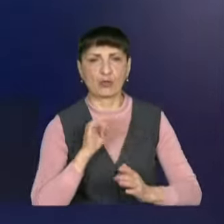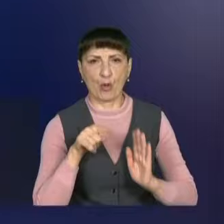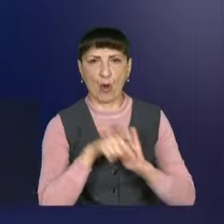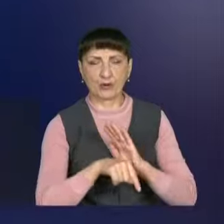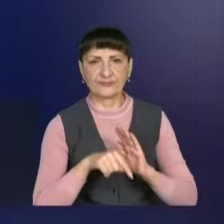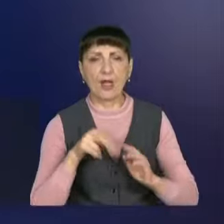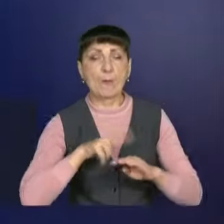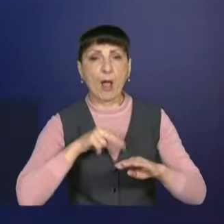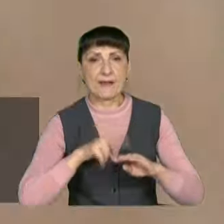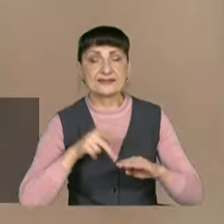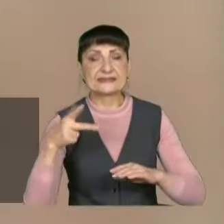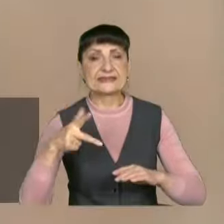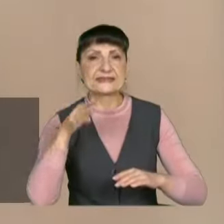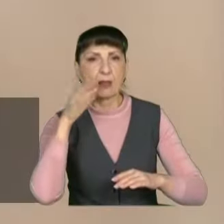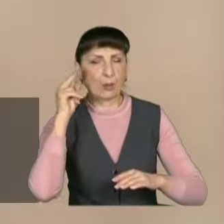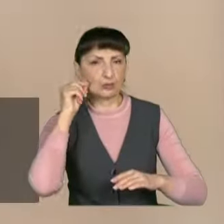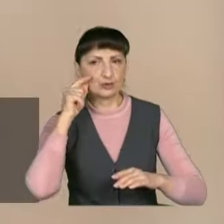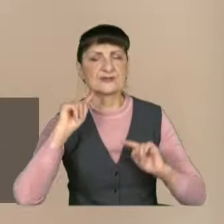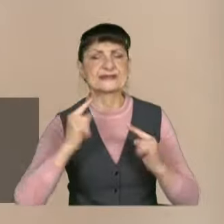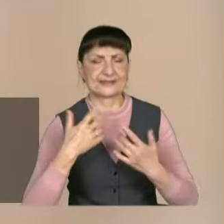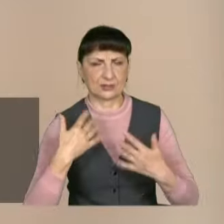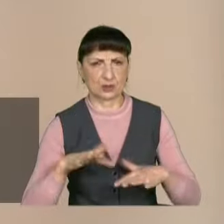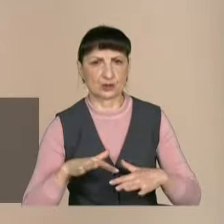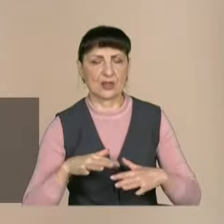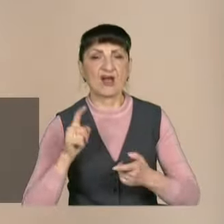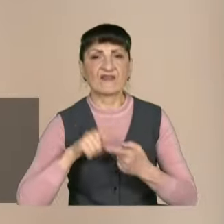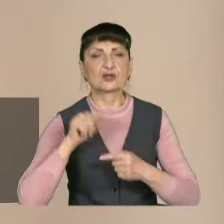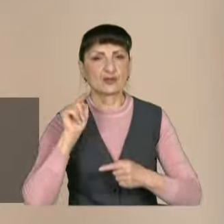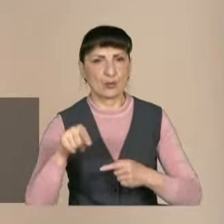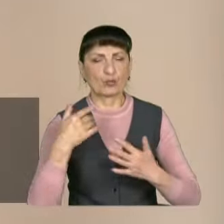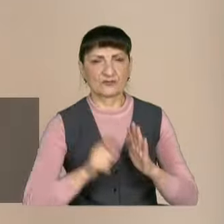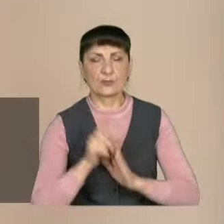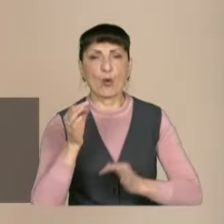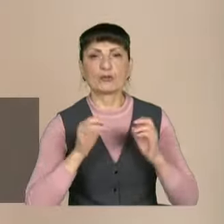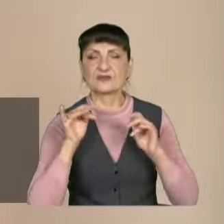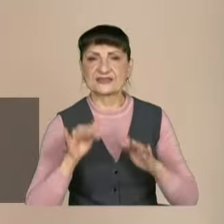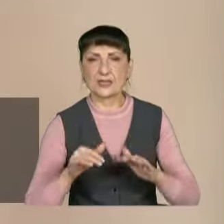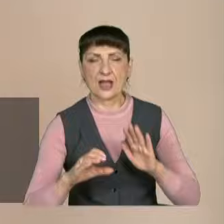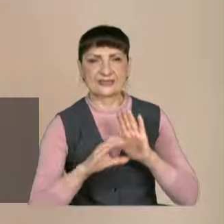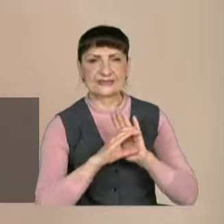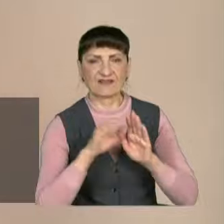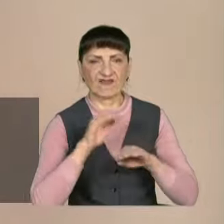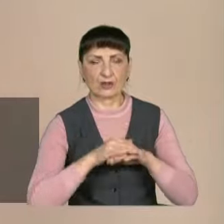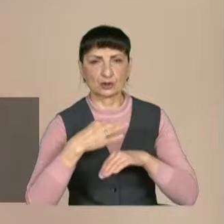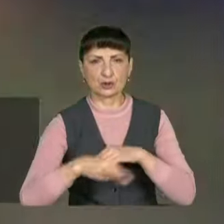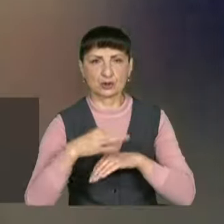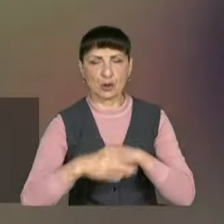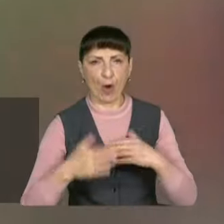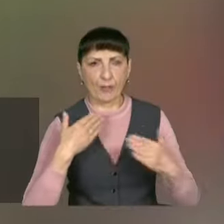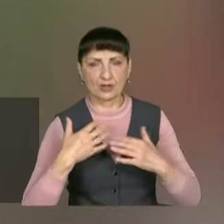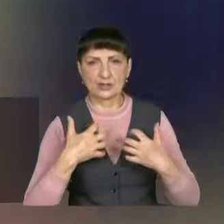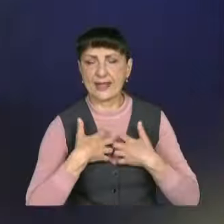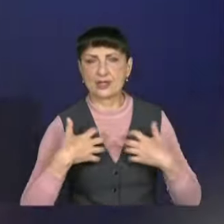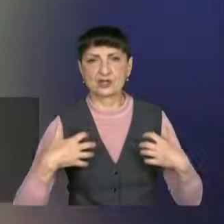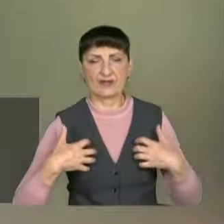данным полиции, 30-летний подозреваемый задержан. В отношении него возбуждено уголовное дело по факту жестокого обращения с